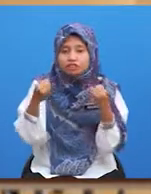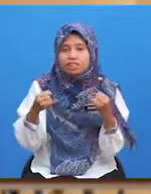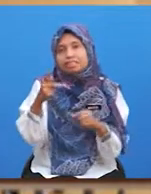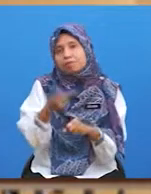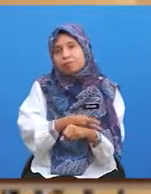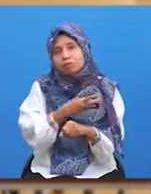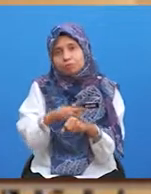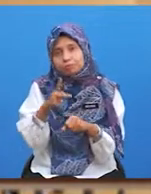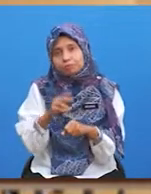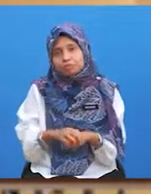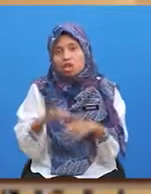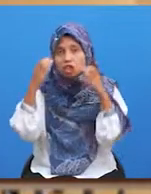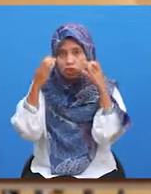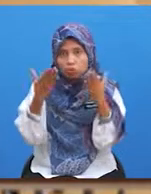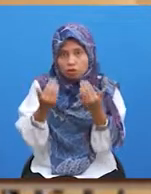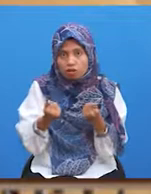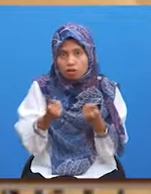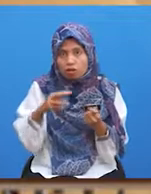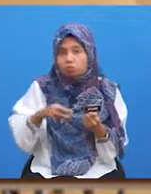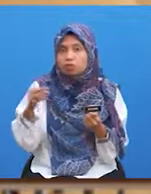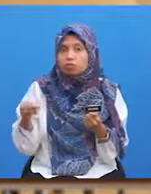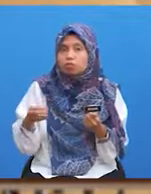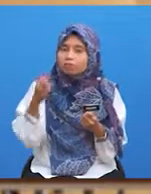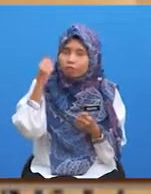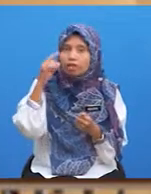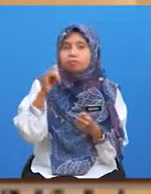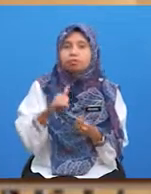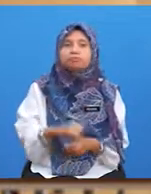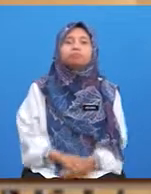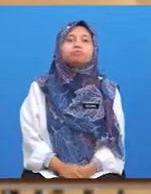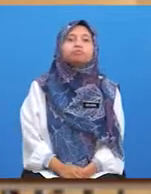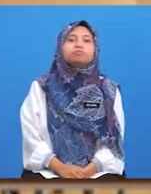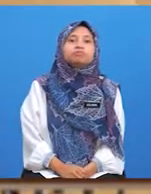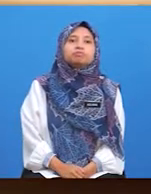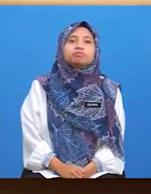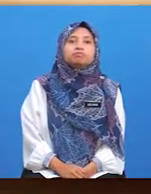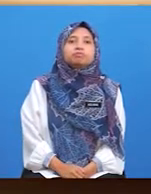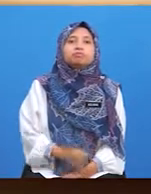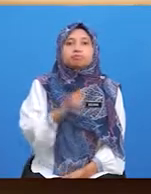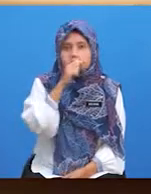pantun. Cikgu harap murid-murid faham ya.